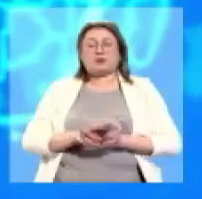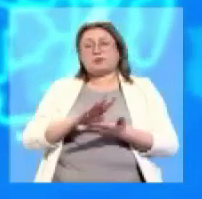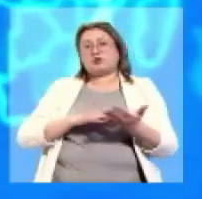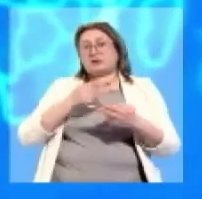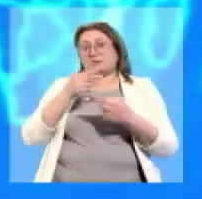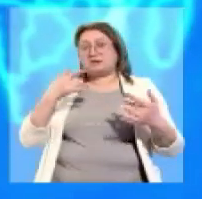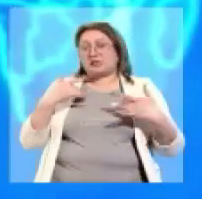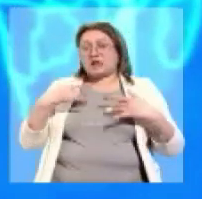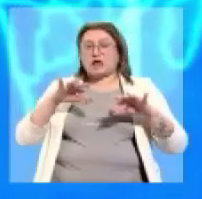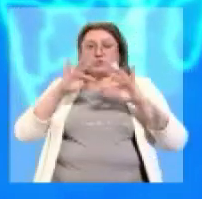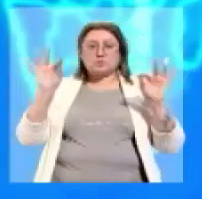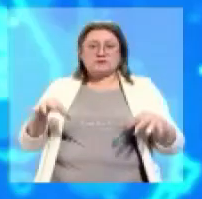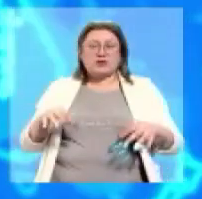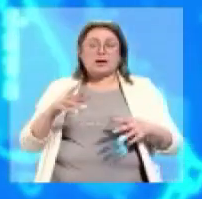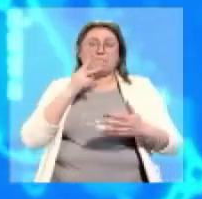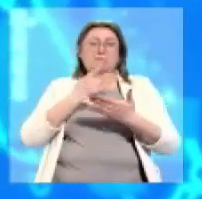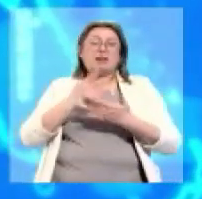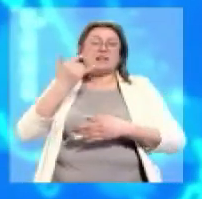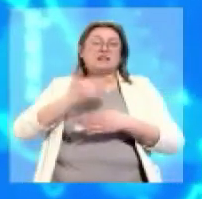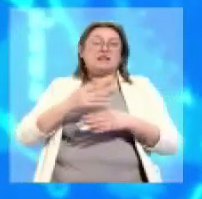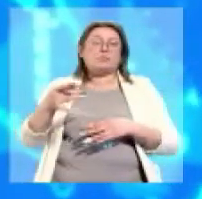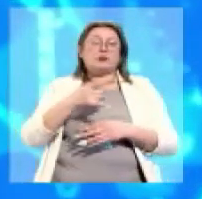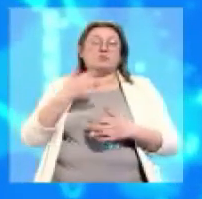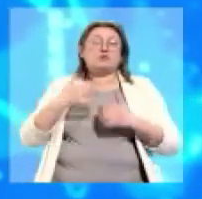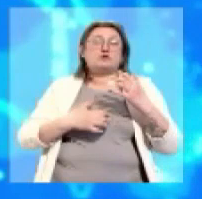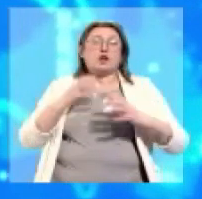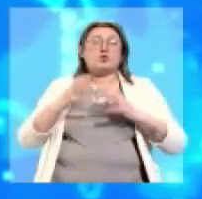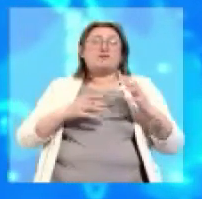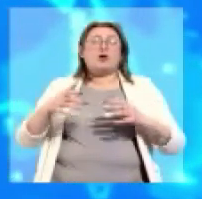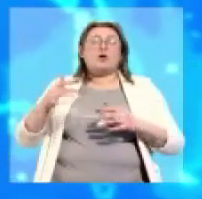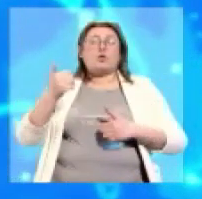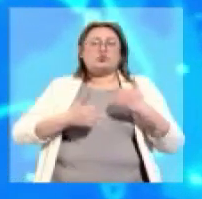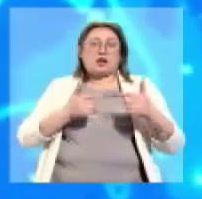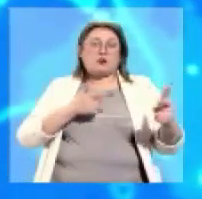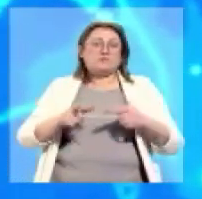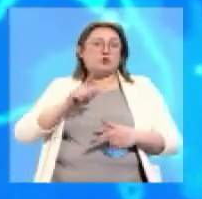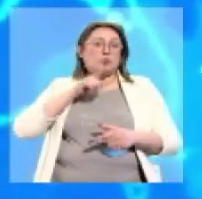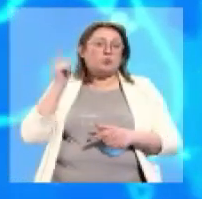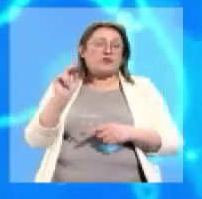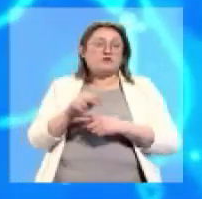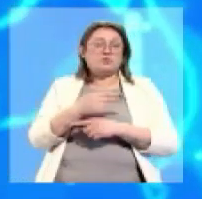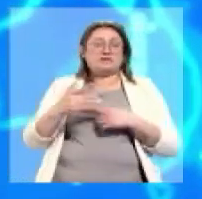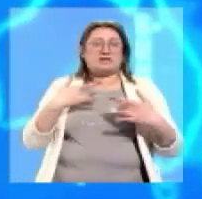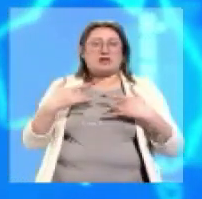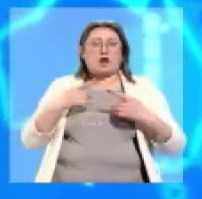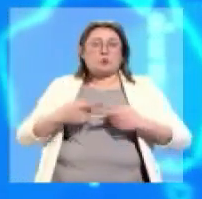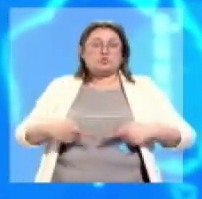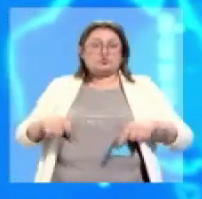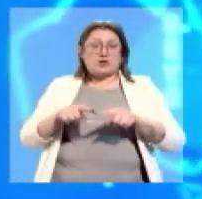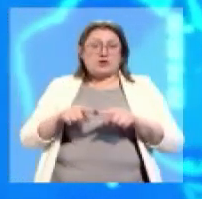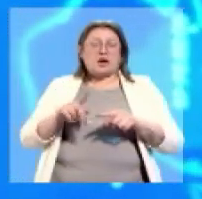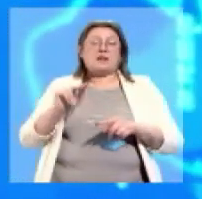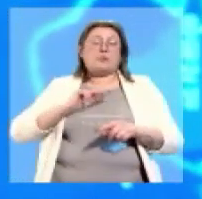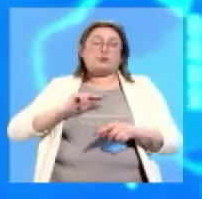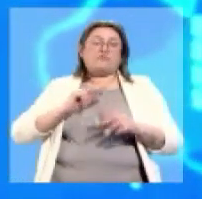Продолжение темы театрального искусства. Блеснуть на сцене республиканского международного конкурса готовятся и юные воспитанники театрального кружка,